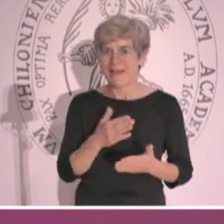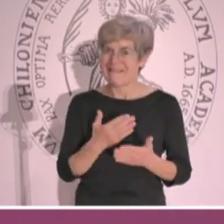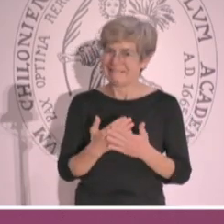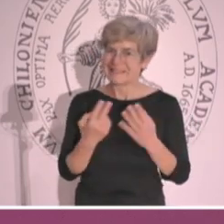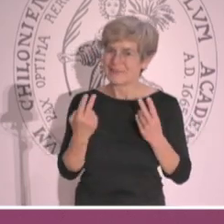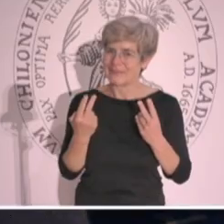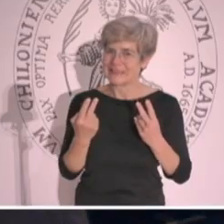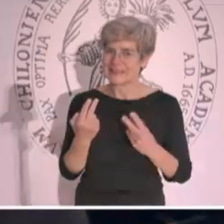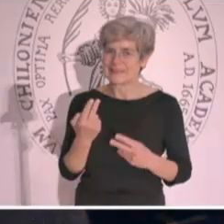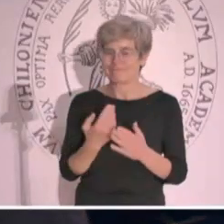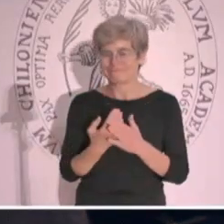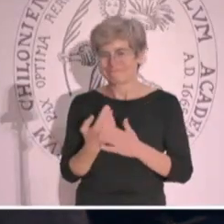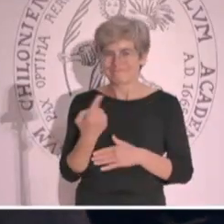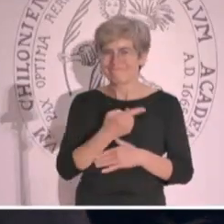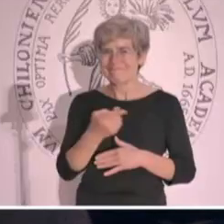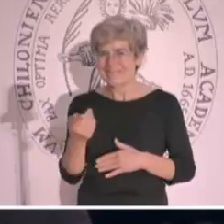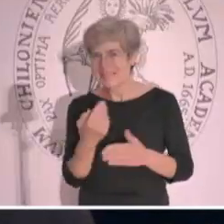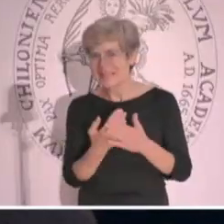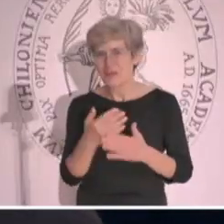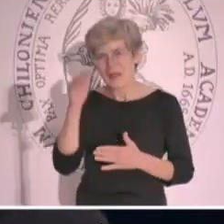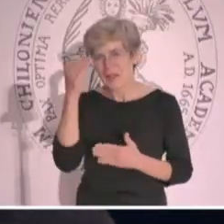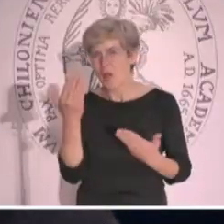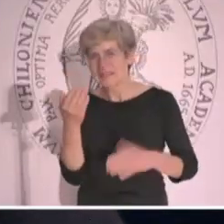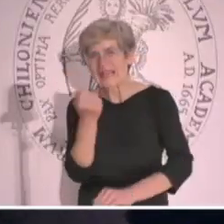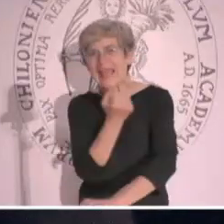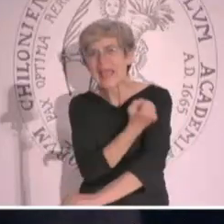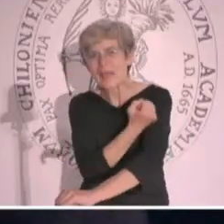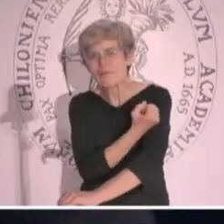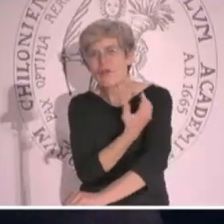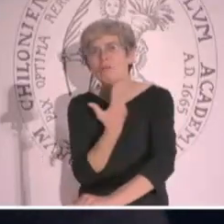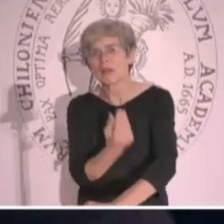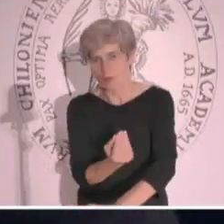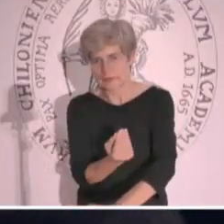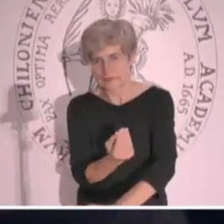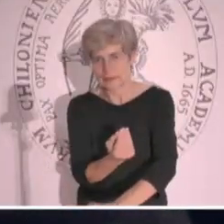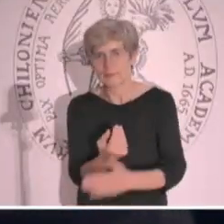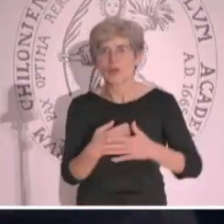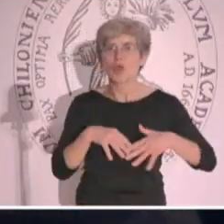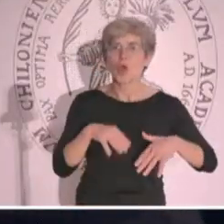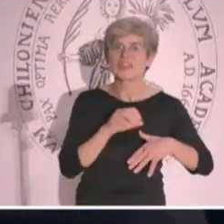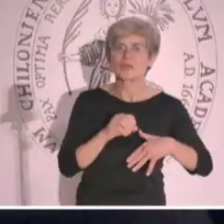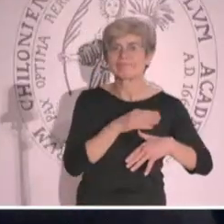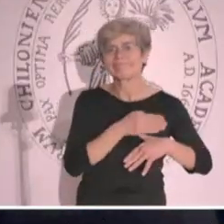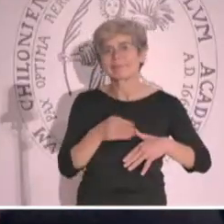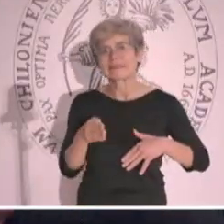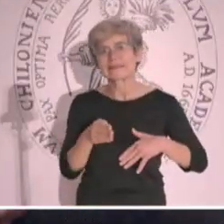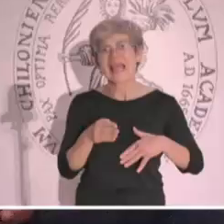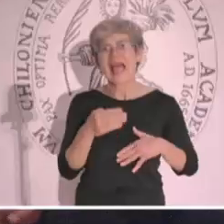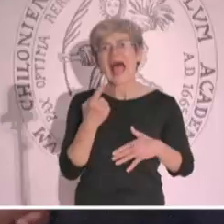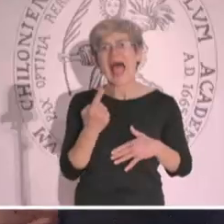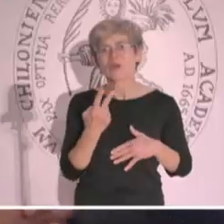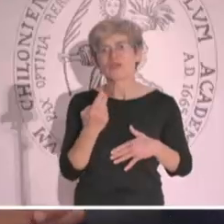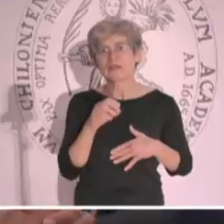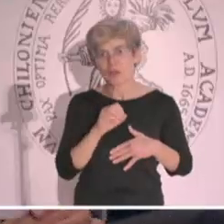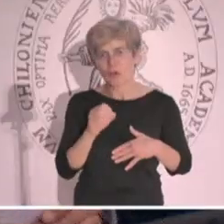Impfangebot hinweisen. Das wird es jetzt noch mal geben vom 19. bis 21. Oktober, also diese Woche Dienstag, Mittwoch und